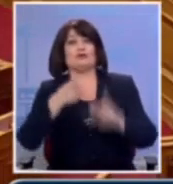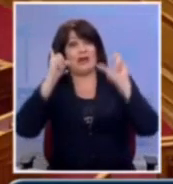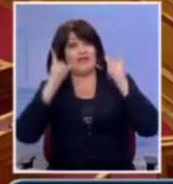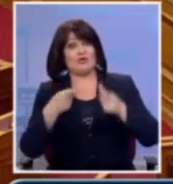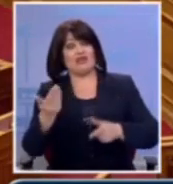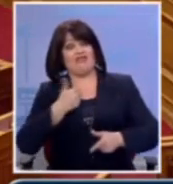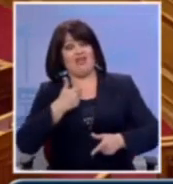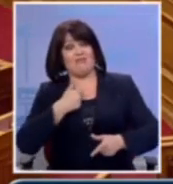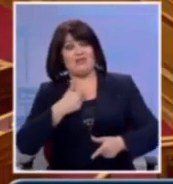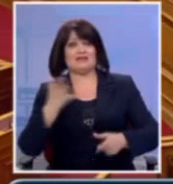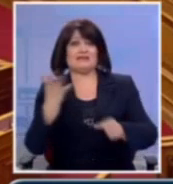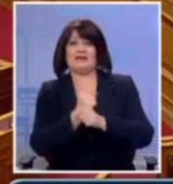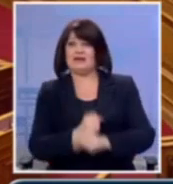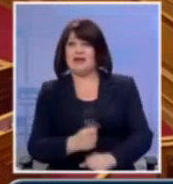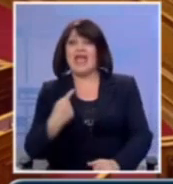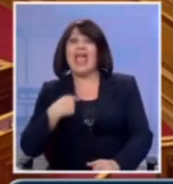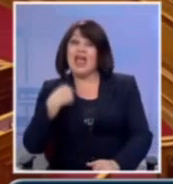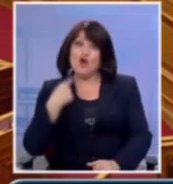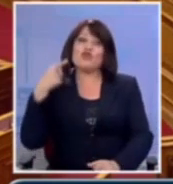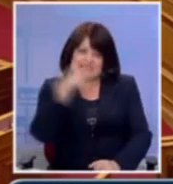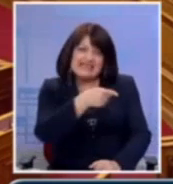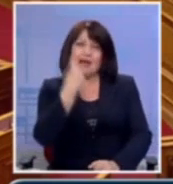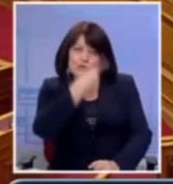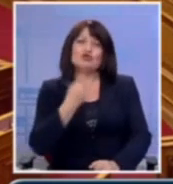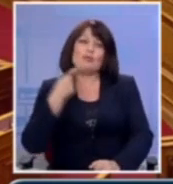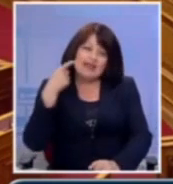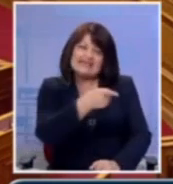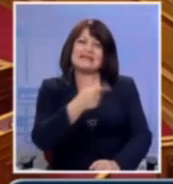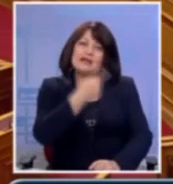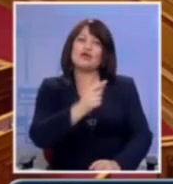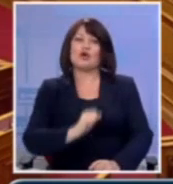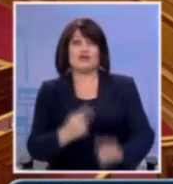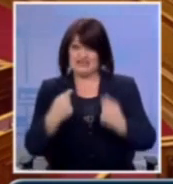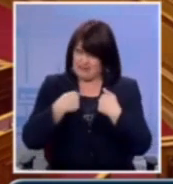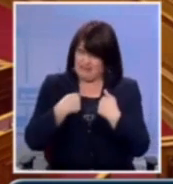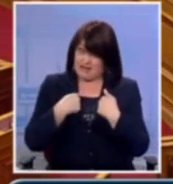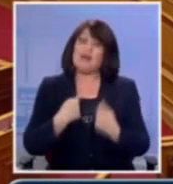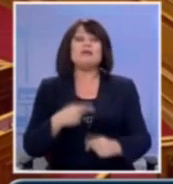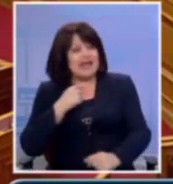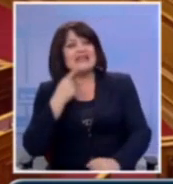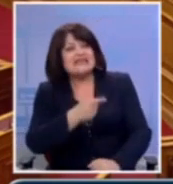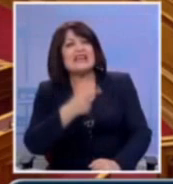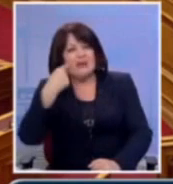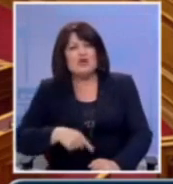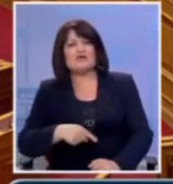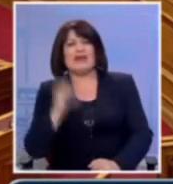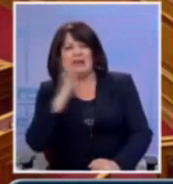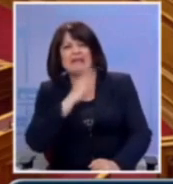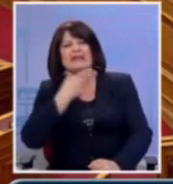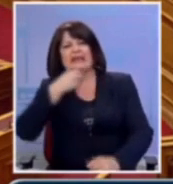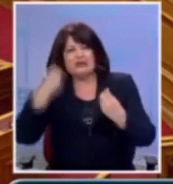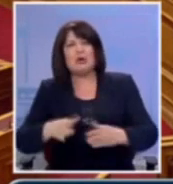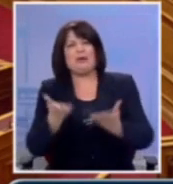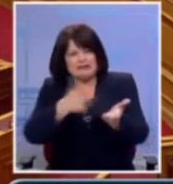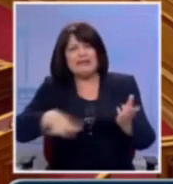δημοκρατία. Ναι, εγώ σε εσάς, ειδικός προσωπικός σε εσάς, που εκθέτεται, προσβάλλεται και ταπεινώνεται τη